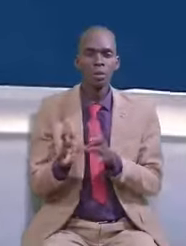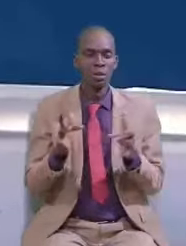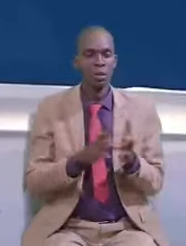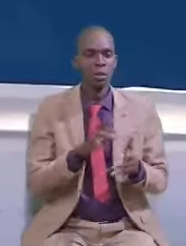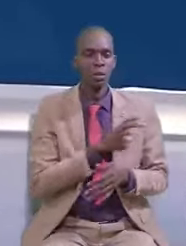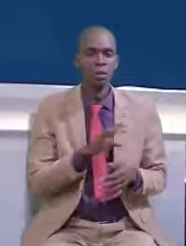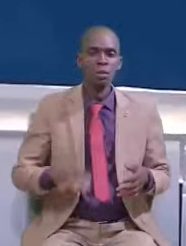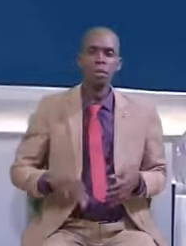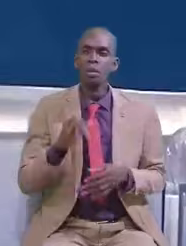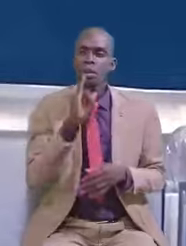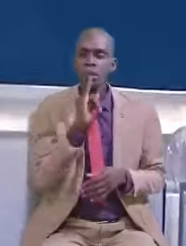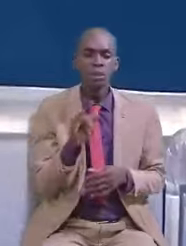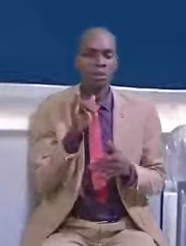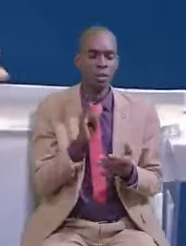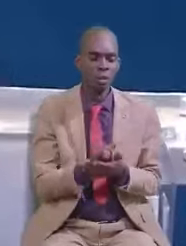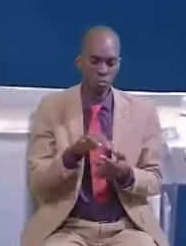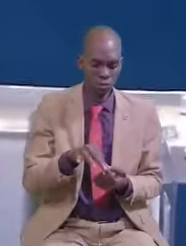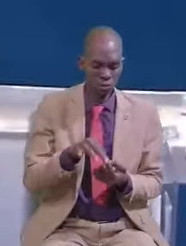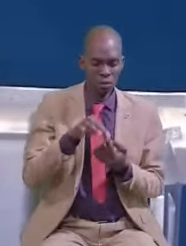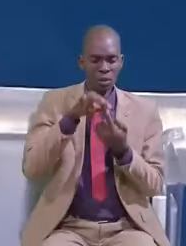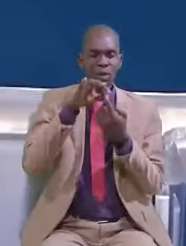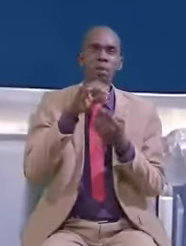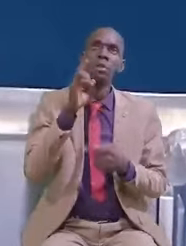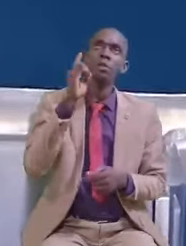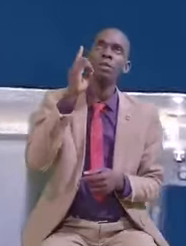que Jésus est la personne unique